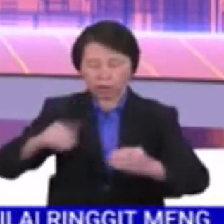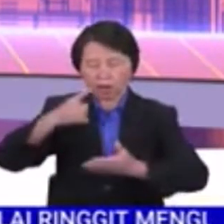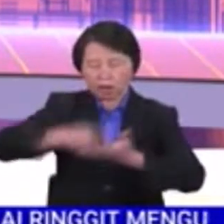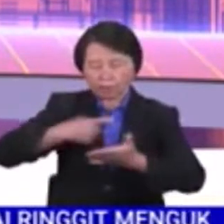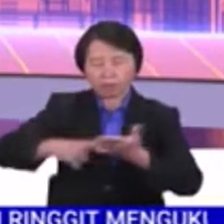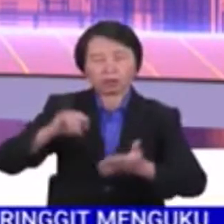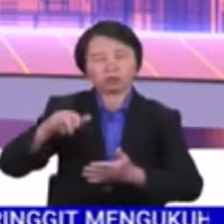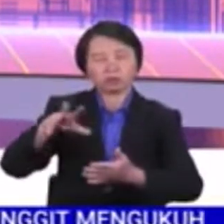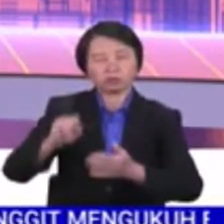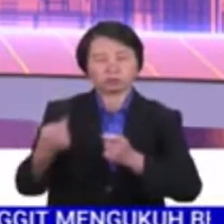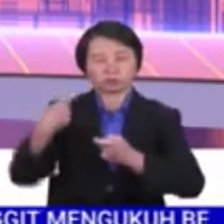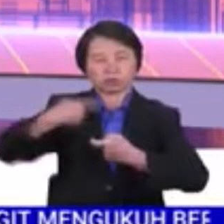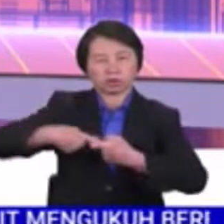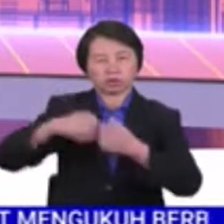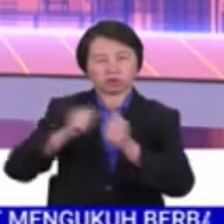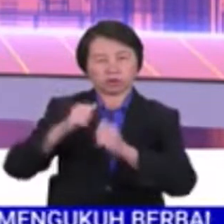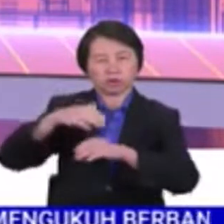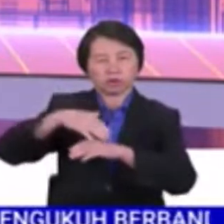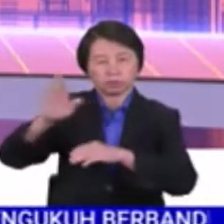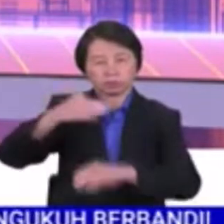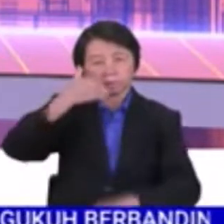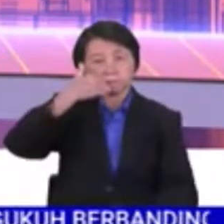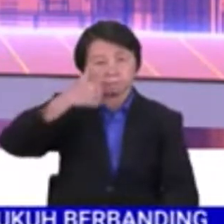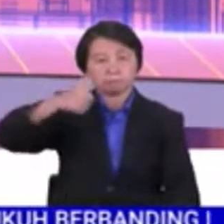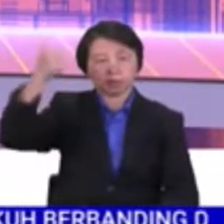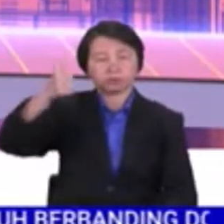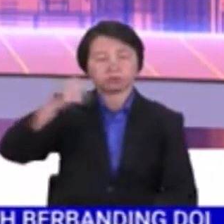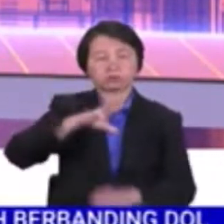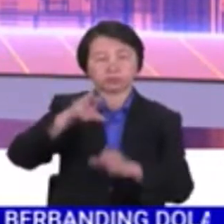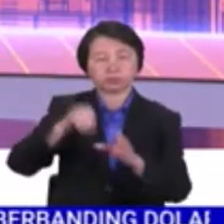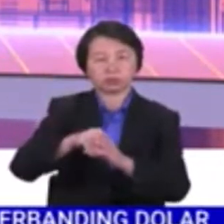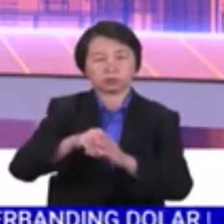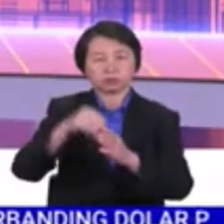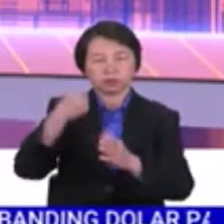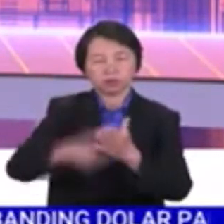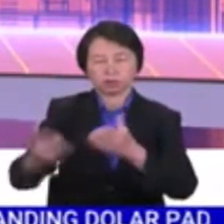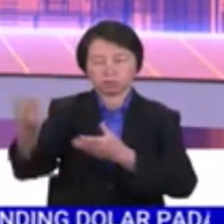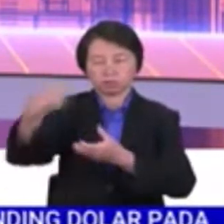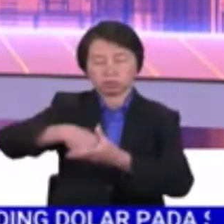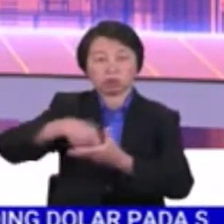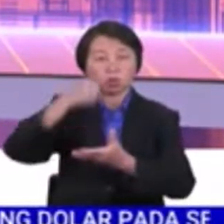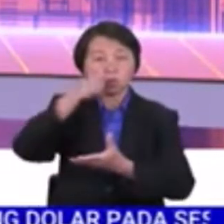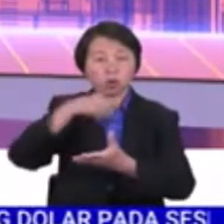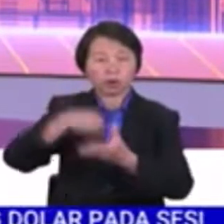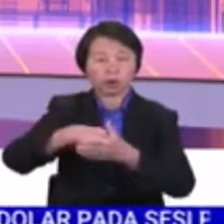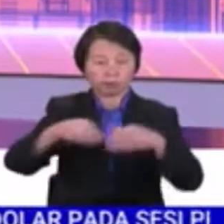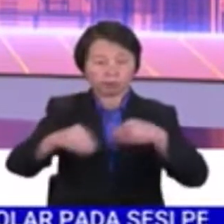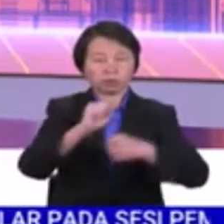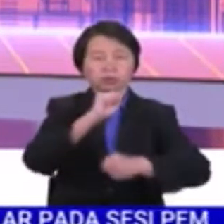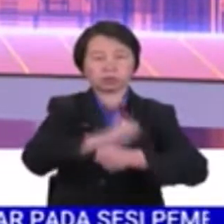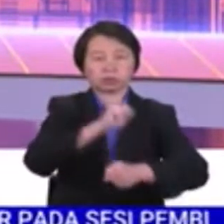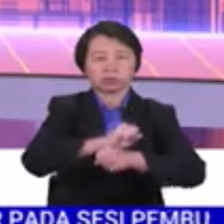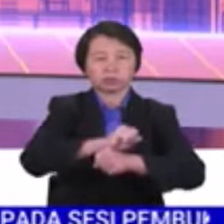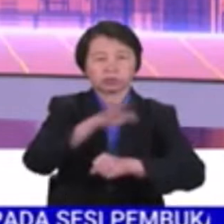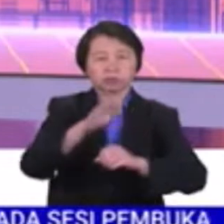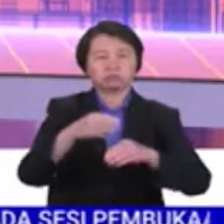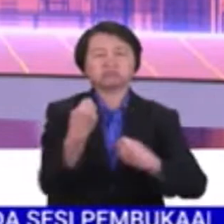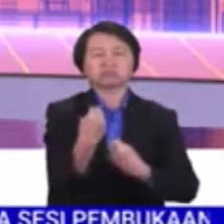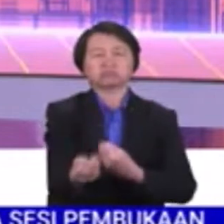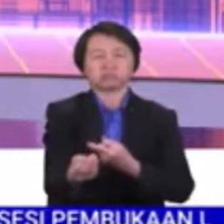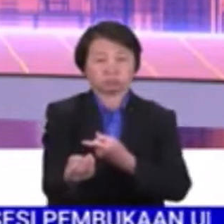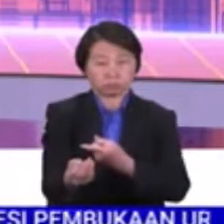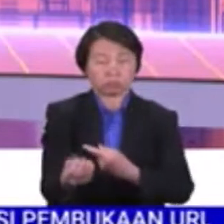sebarang isu berkaitan dengan lebih berkesan. Ini termasuk kadar penyertaan wanita dalam pasaran buruh yang masih